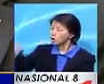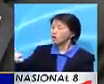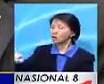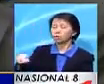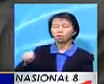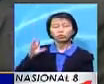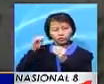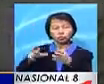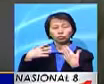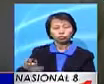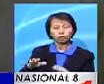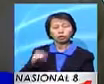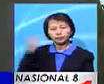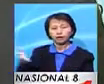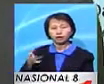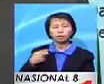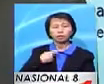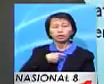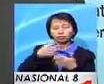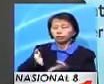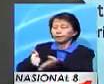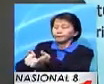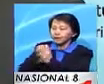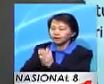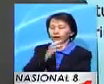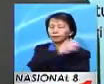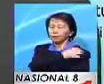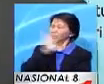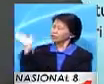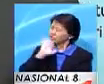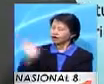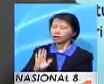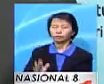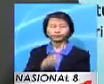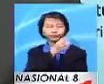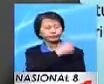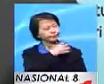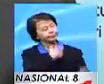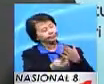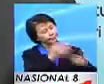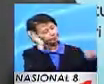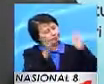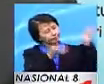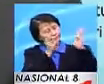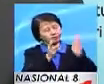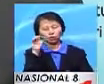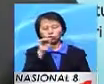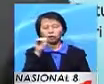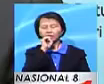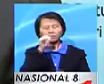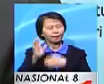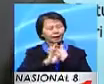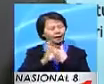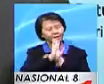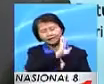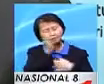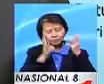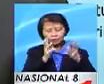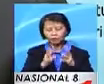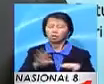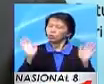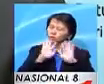telah pun berulang kali meminta pegawai itu supaya jangan. Dan pegawai itu kata, jangan khawatir, ular ini tak berbisa. Itu bukan isu bisa tak bisa.